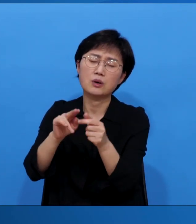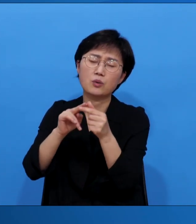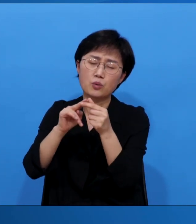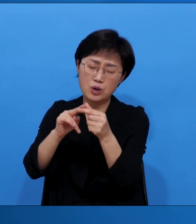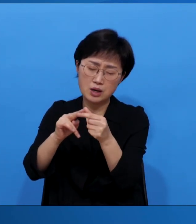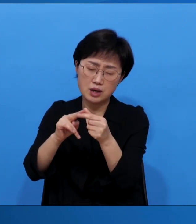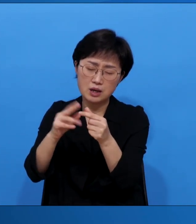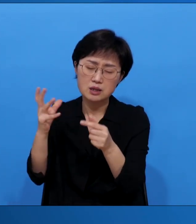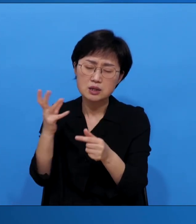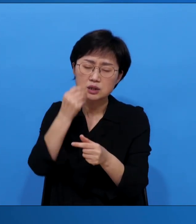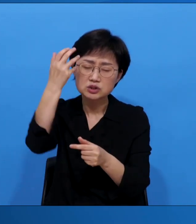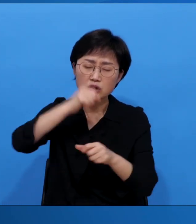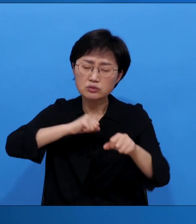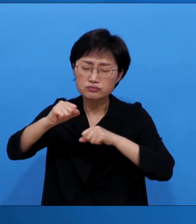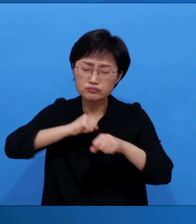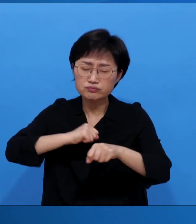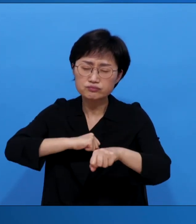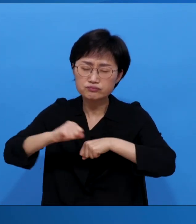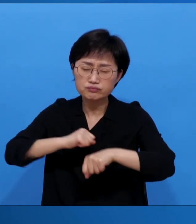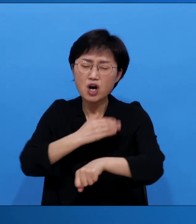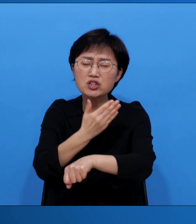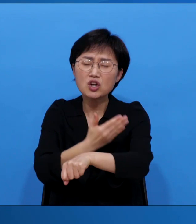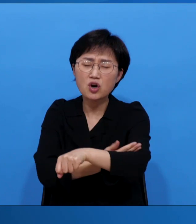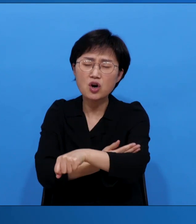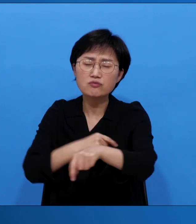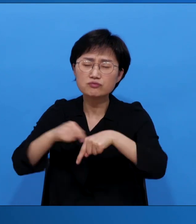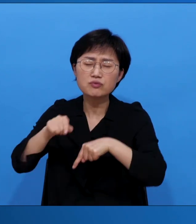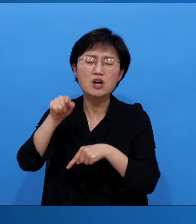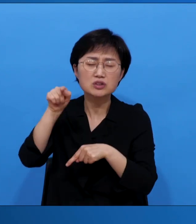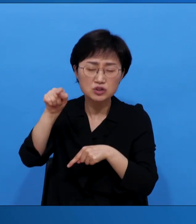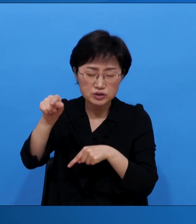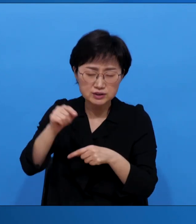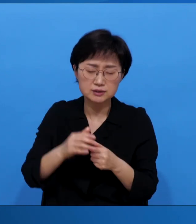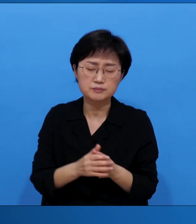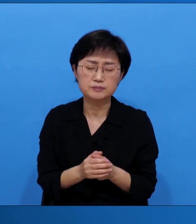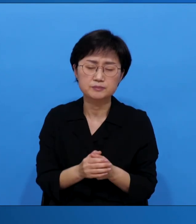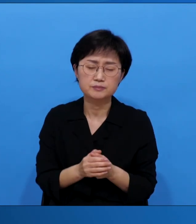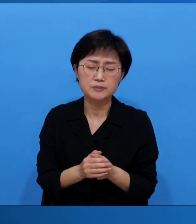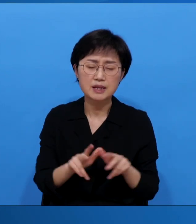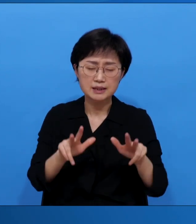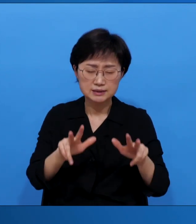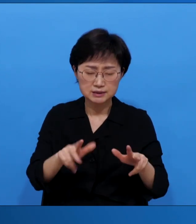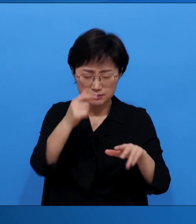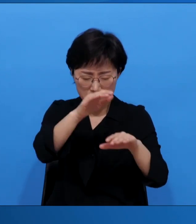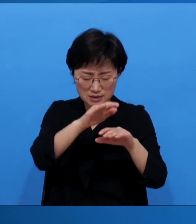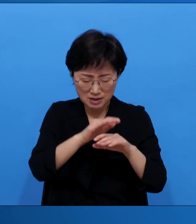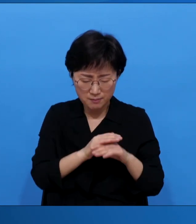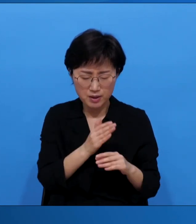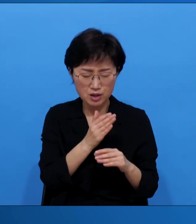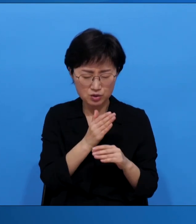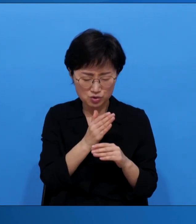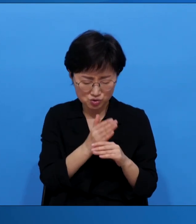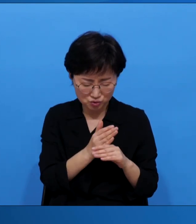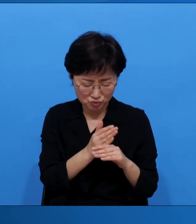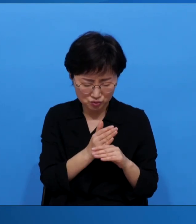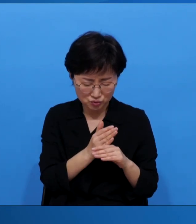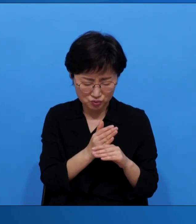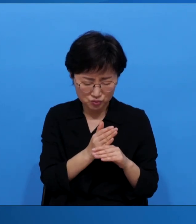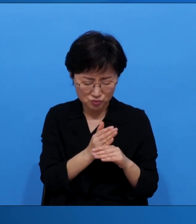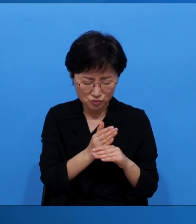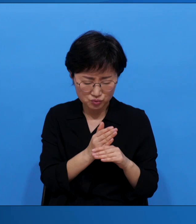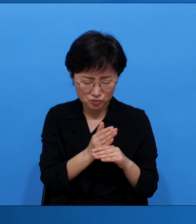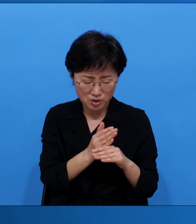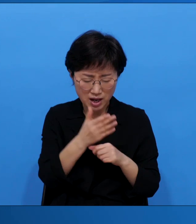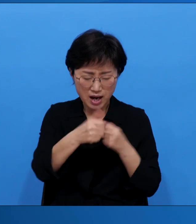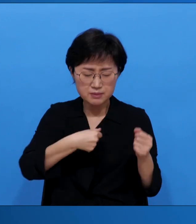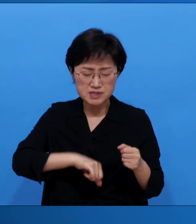God, 성령님의 능력의 역사하심이 the powerful working of the Holy Spirit 예배하는 모든 하나님의 사람들